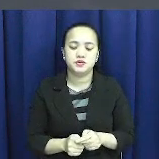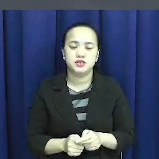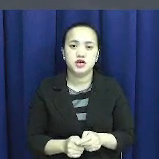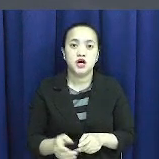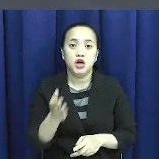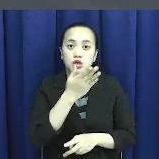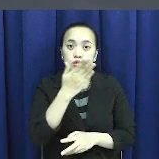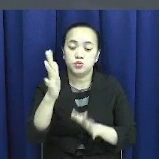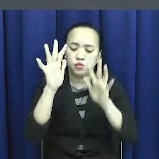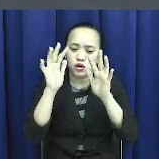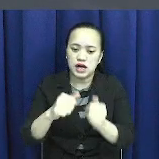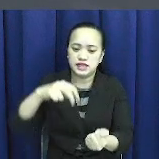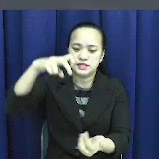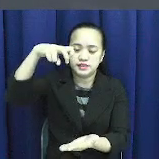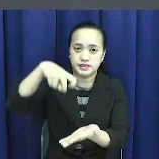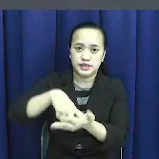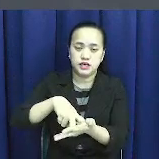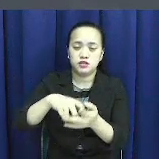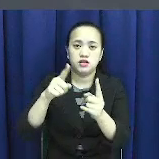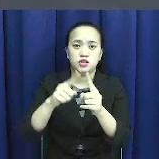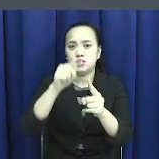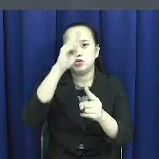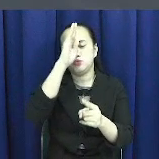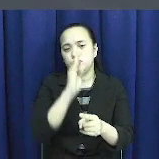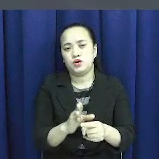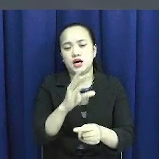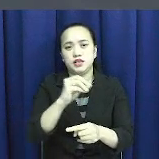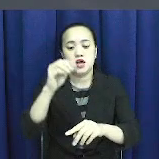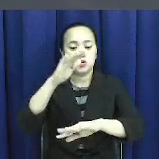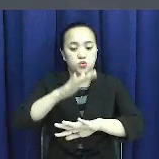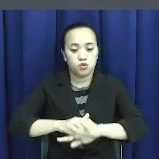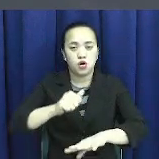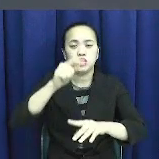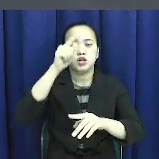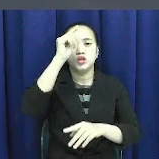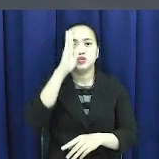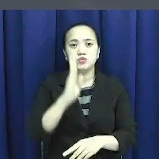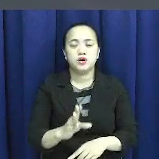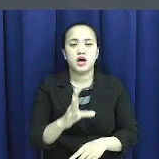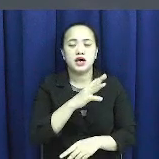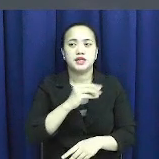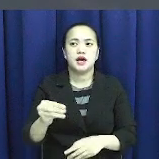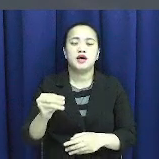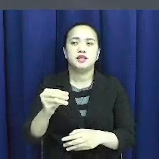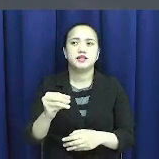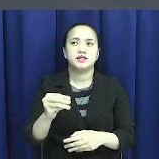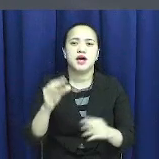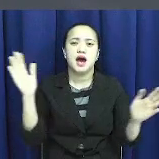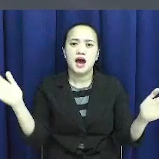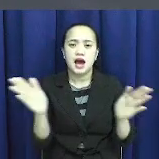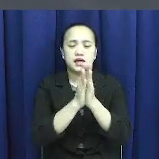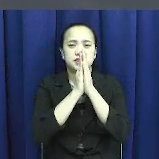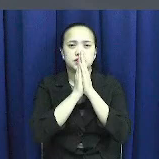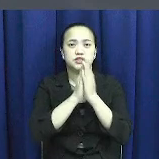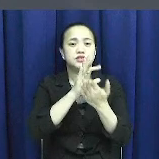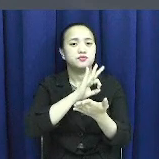lumuhod at tumawag sa Panginoon na tumingi ka ng tawad sa Panginoon sa pangalan ng Panginoong Hesukristo.